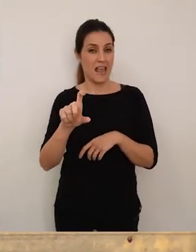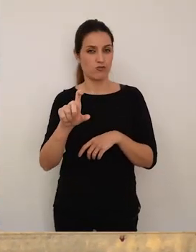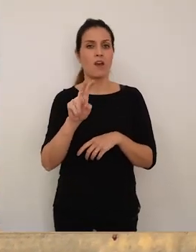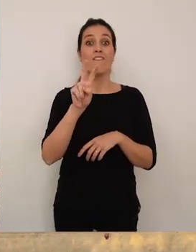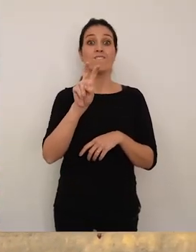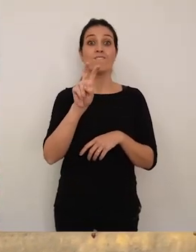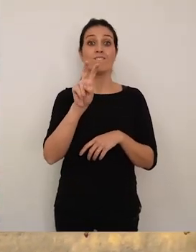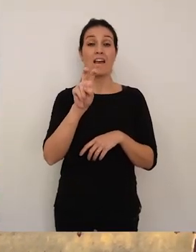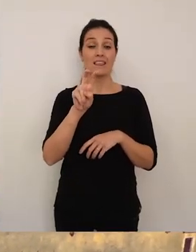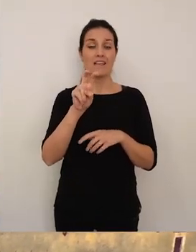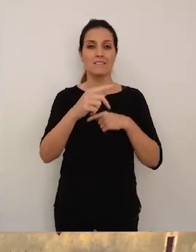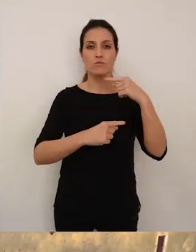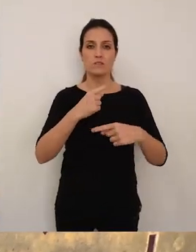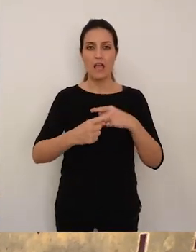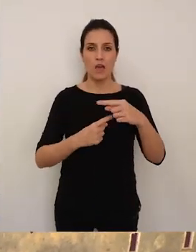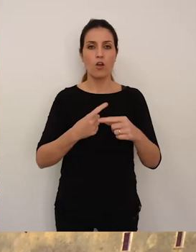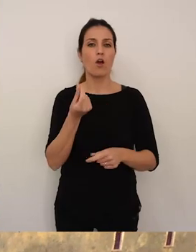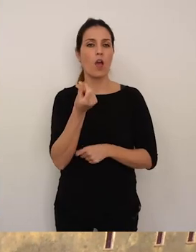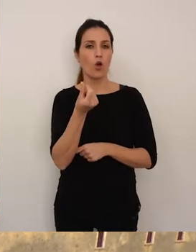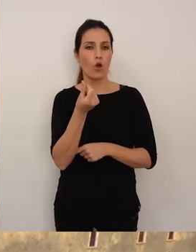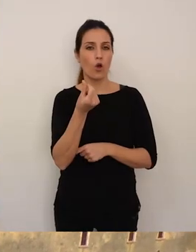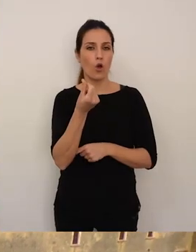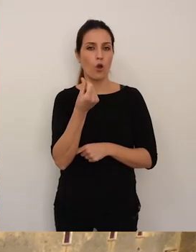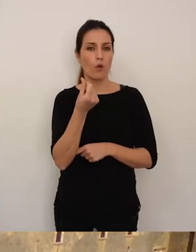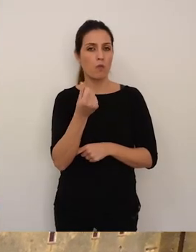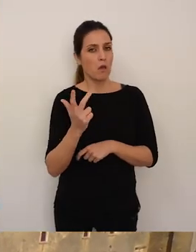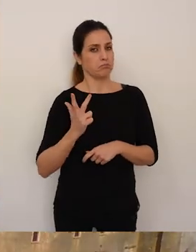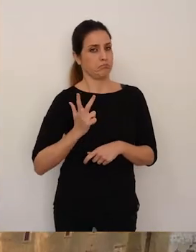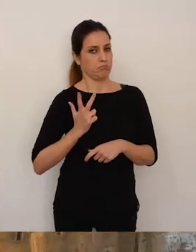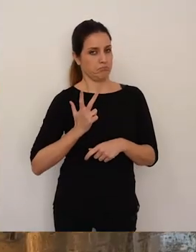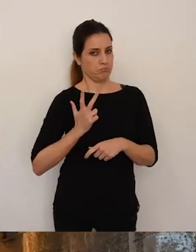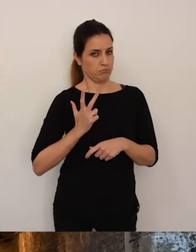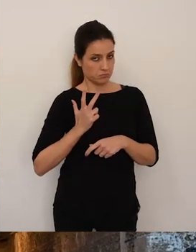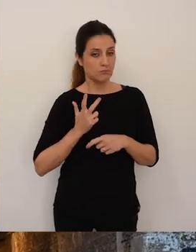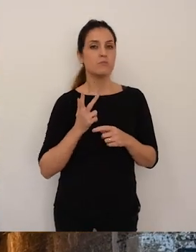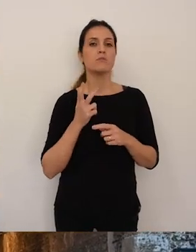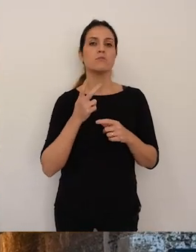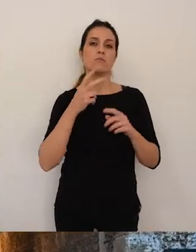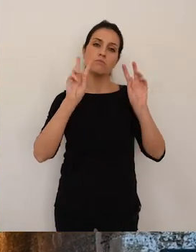sviluppa nel corso del XX secolo un'attitudine economica al terziario.